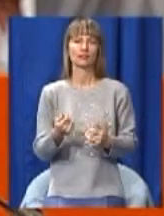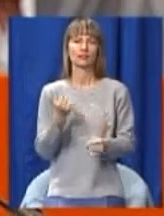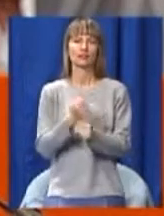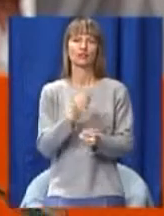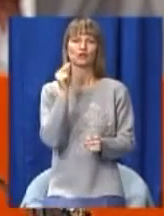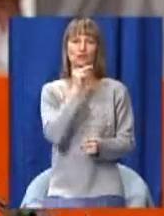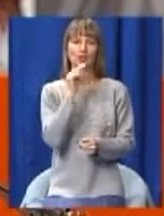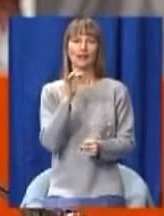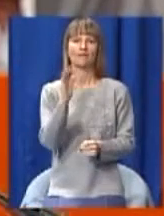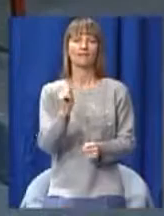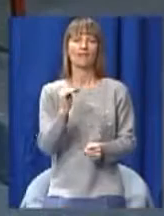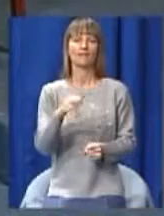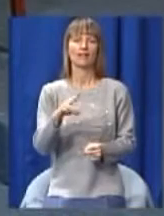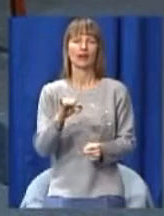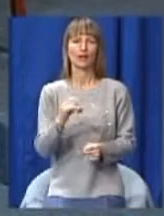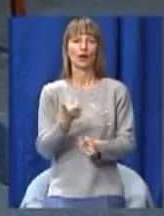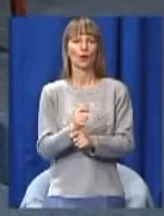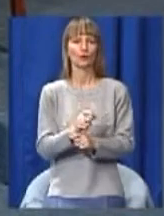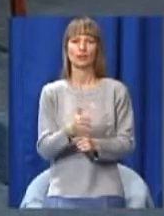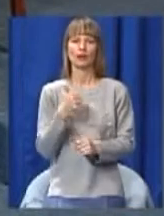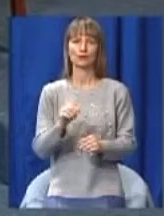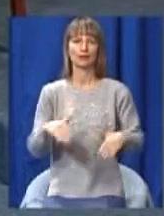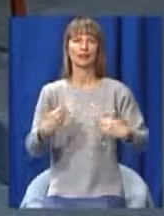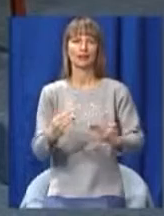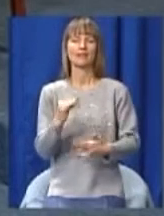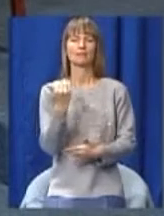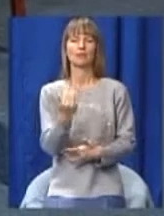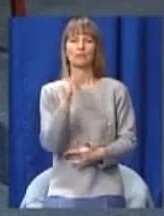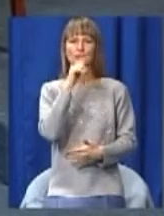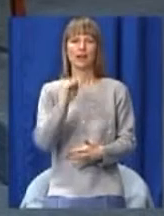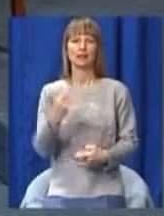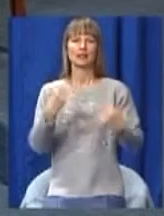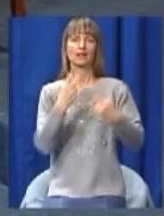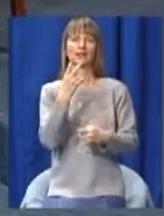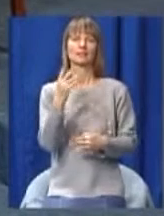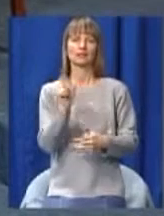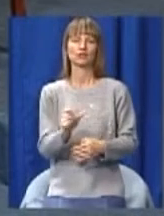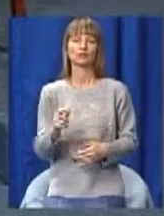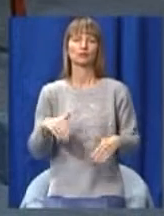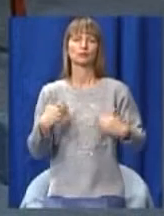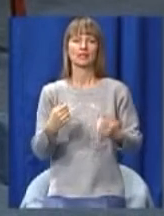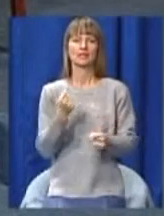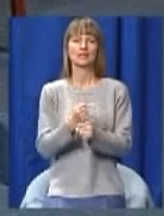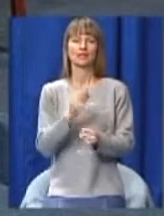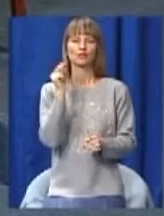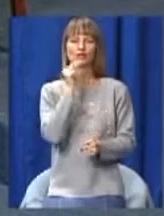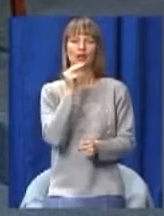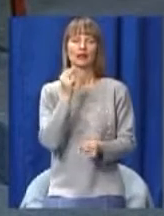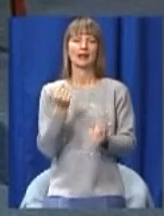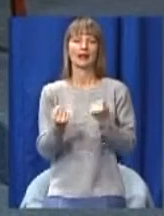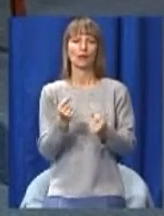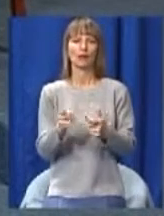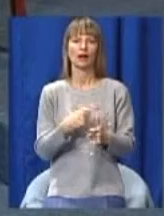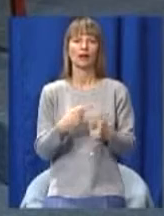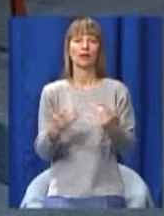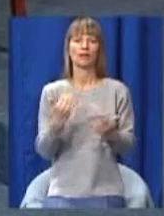чаю та вафлі. Дуже таки заманлива пропозиція. І вам, маленькі телеглядачі, ми радимо заварити собі чашечку міцного або якого вам